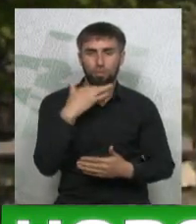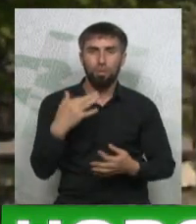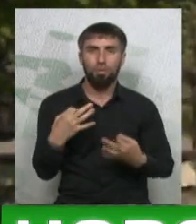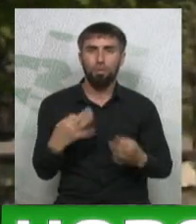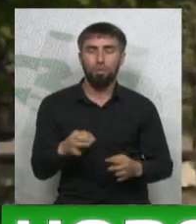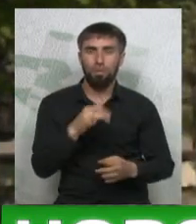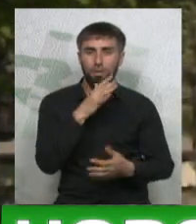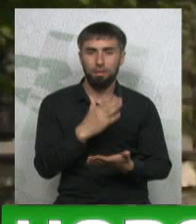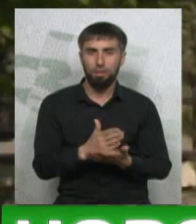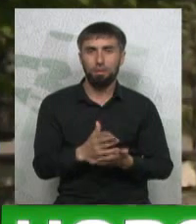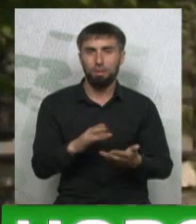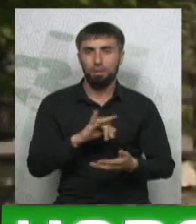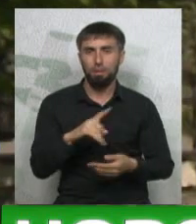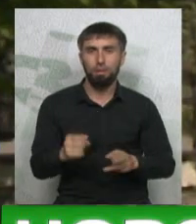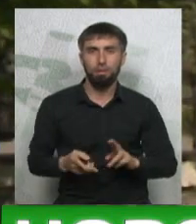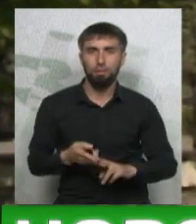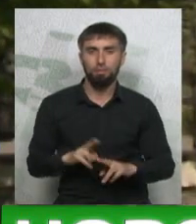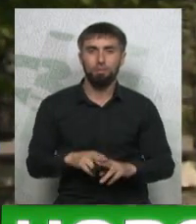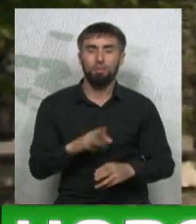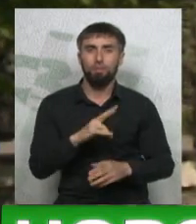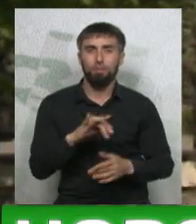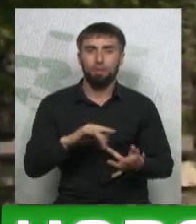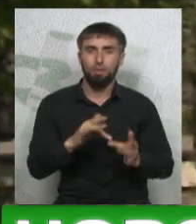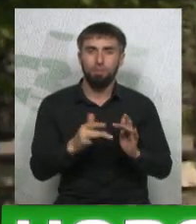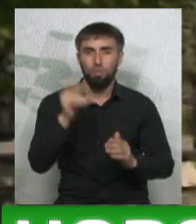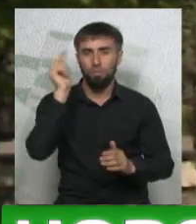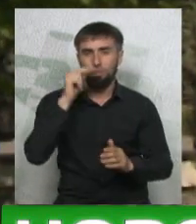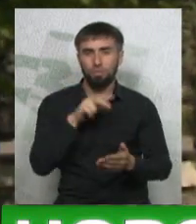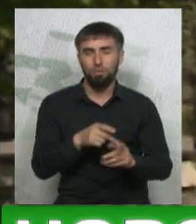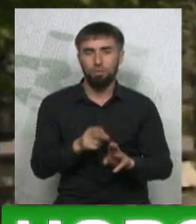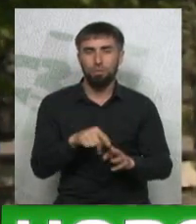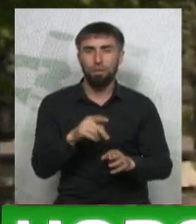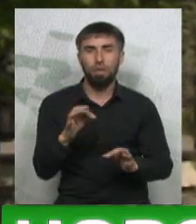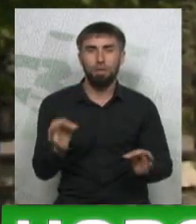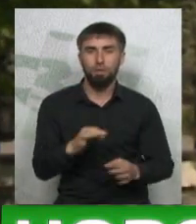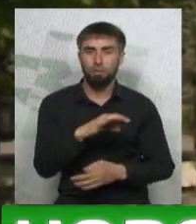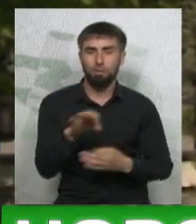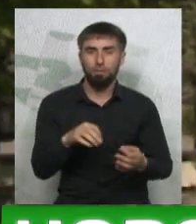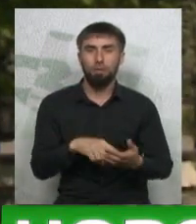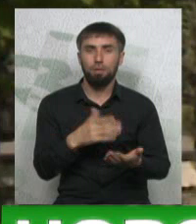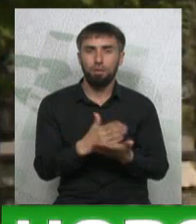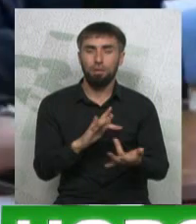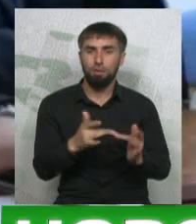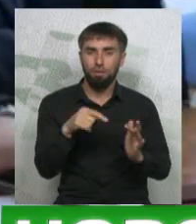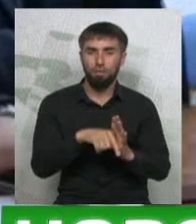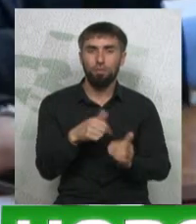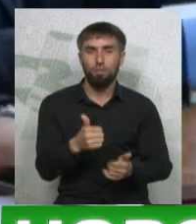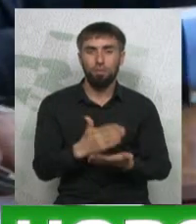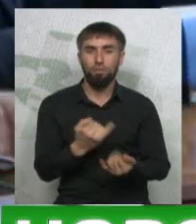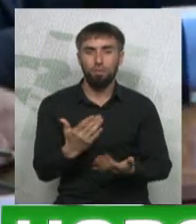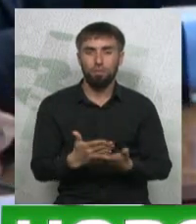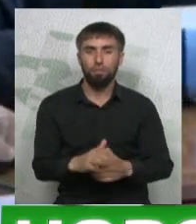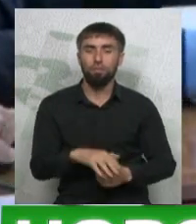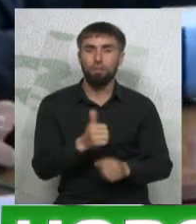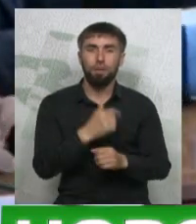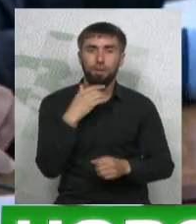свободное время, хахалар, док точ багар, точ рахам хам дещи сан хэст сунц, а це дещи лахам аж, дик дарды цучи, мо дарды цучи. Глава Ингушетии